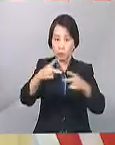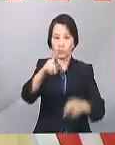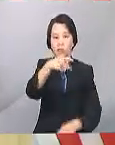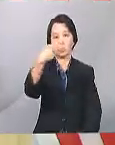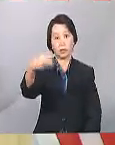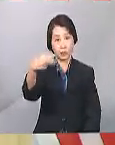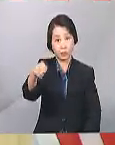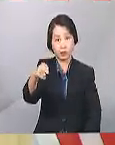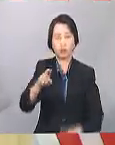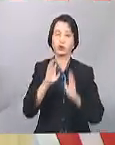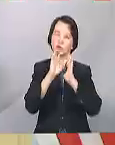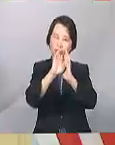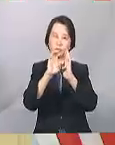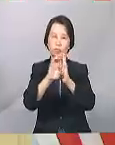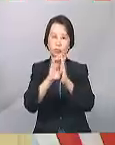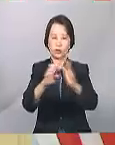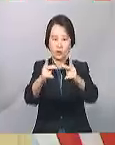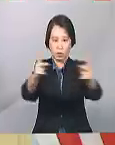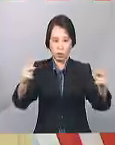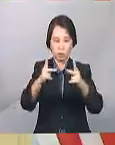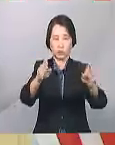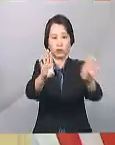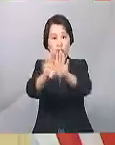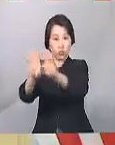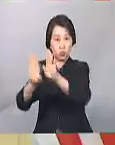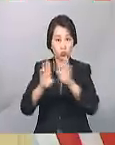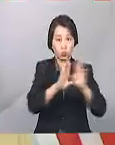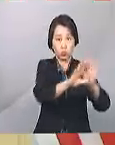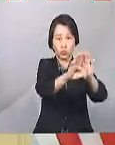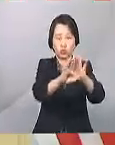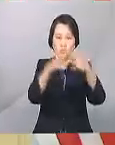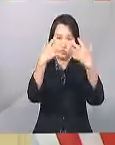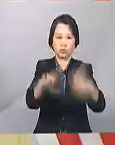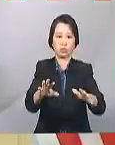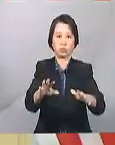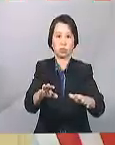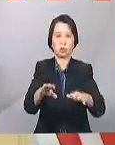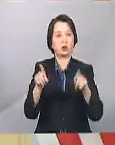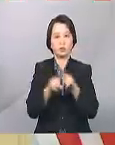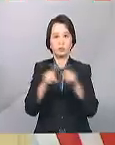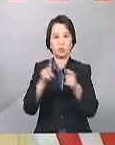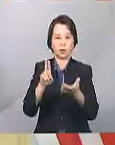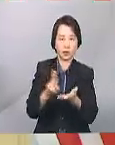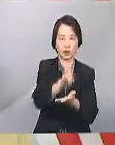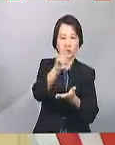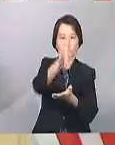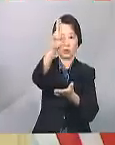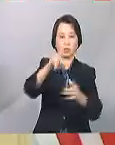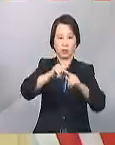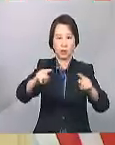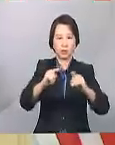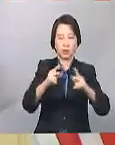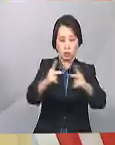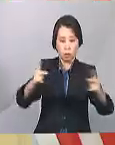contoh, di kawasan yang tertutup, gated area, sudah pun, ini seperti universiti, tapi kawasan